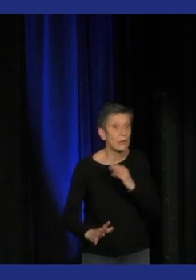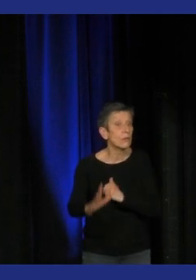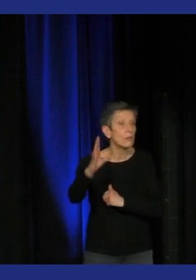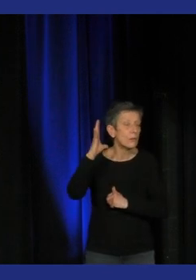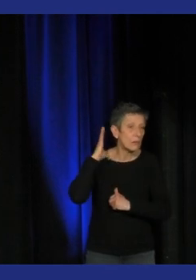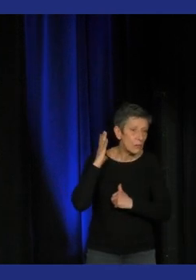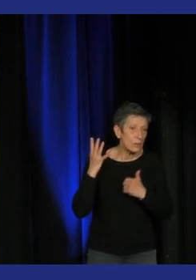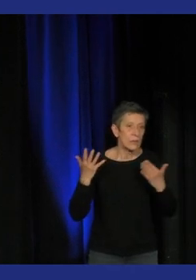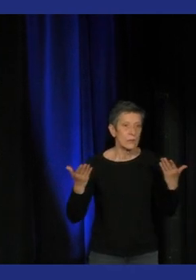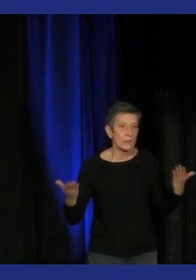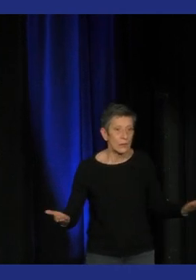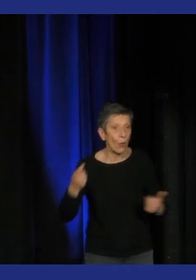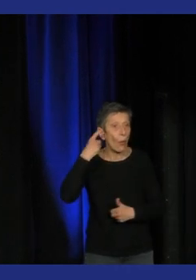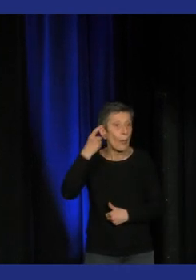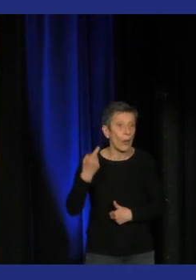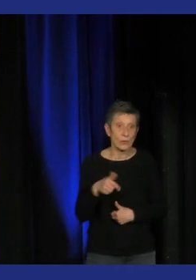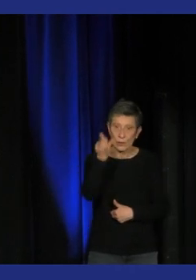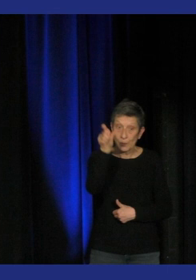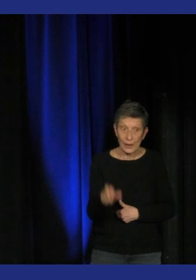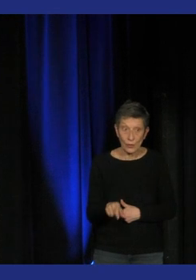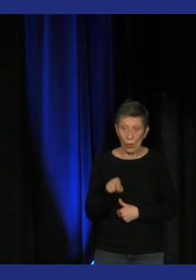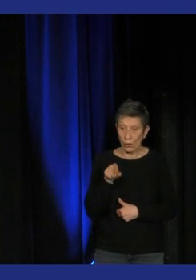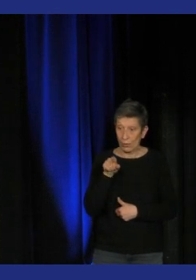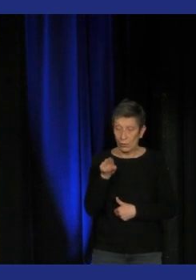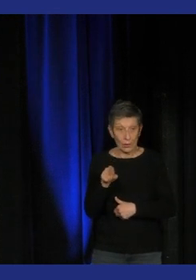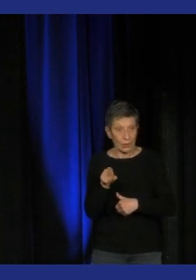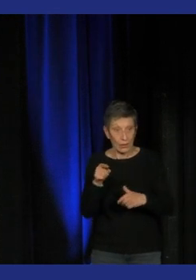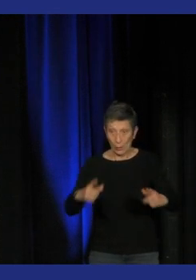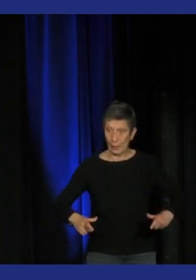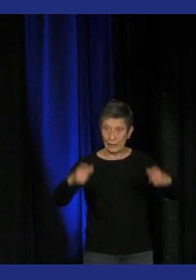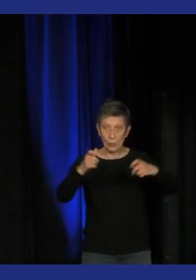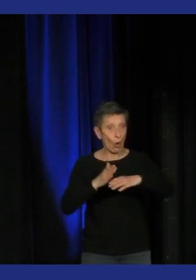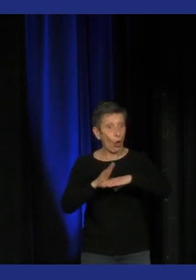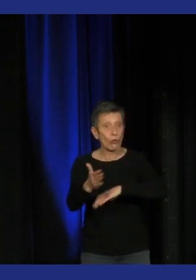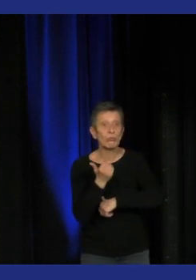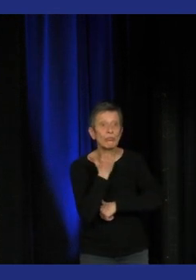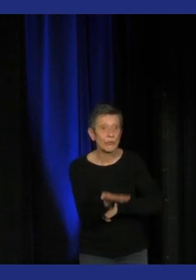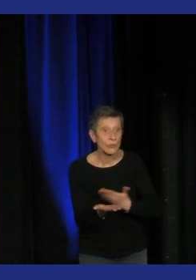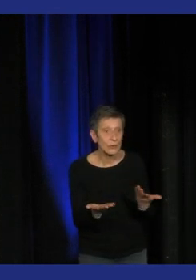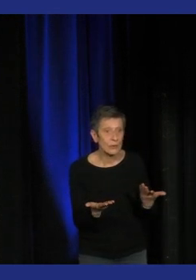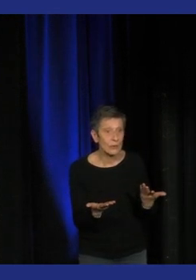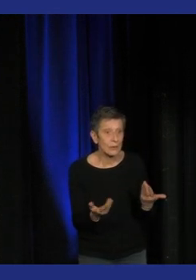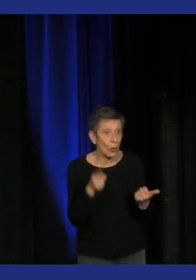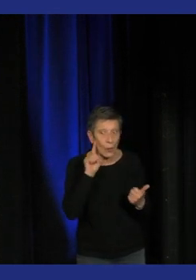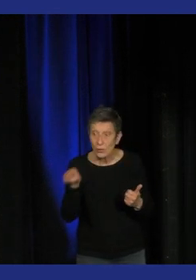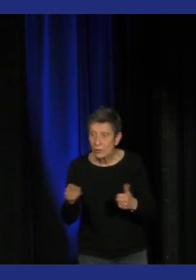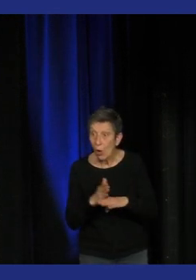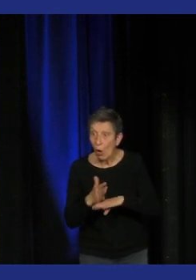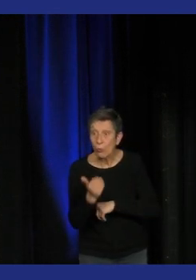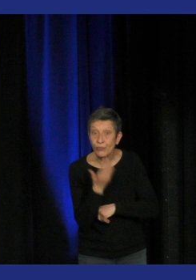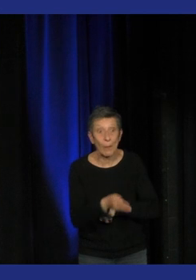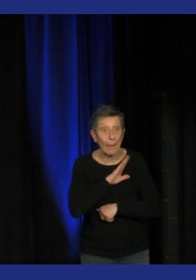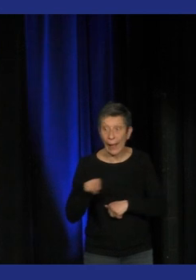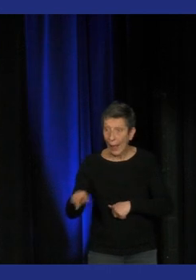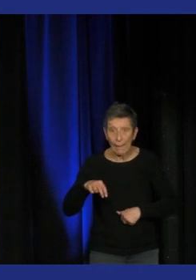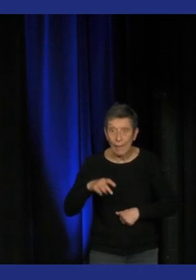avait sur l'impossibilité pour la personne de rentrer dans un bâtiment, c'était parce qu'elle était paraplégique, elle ne pouvait